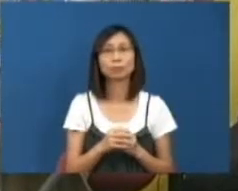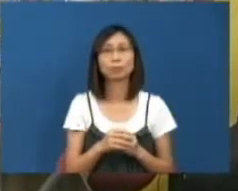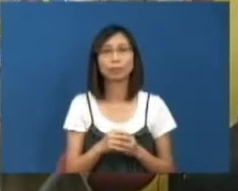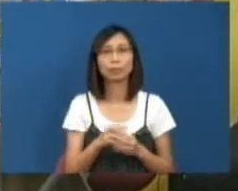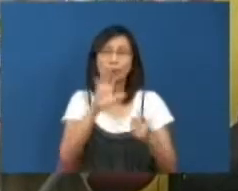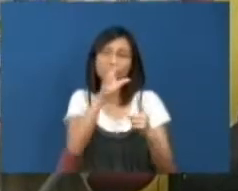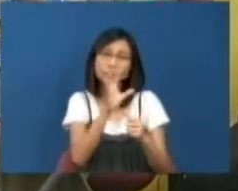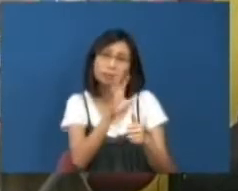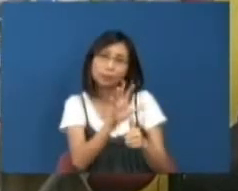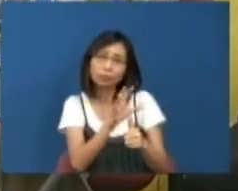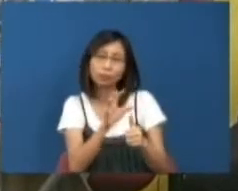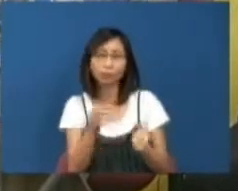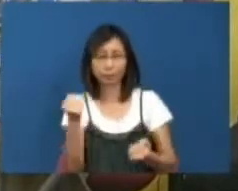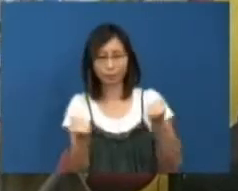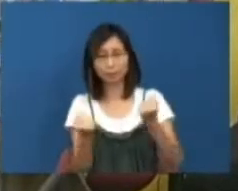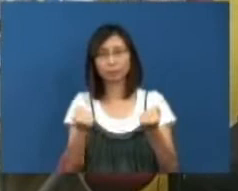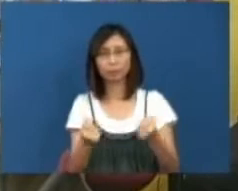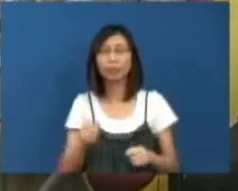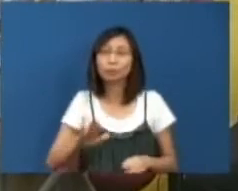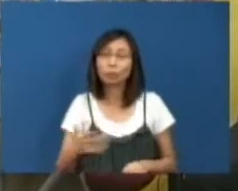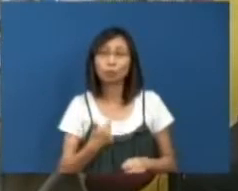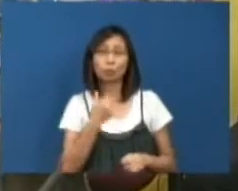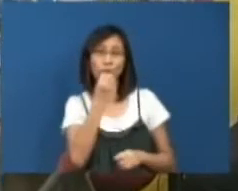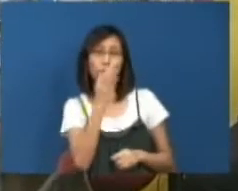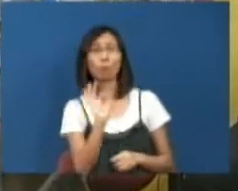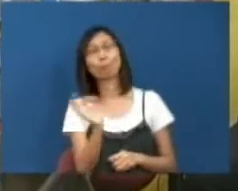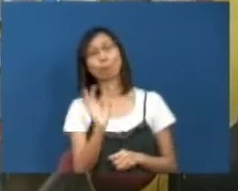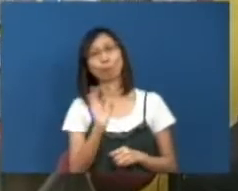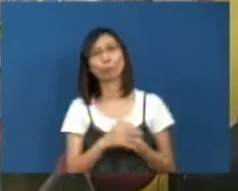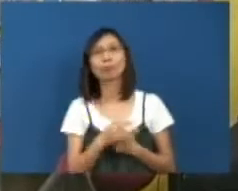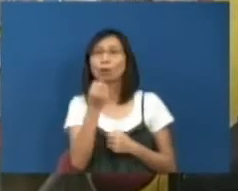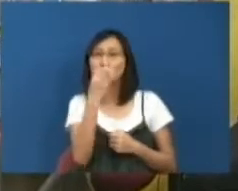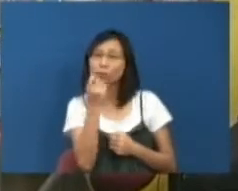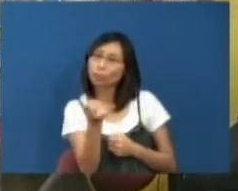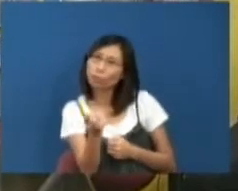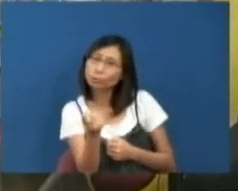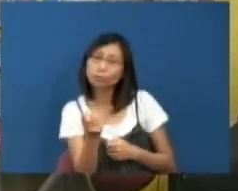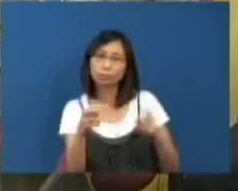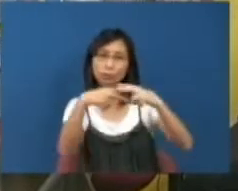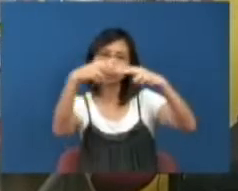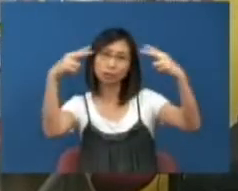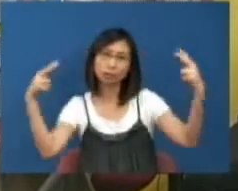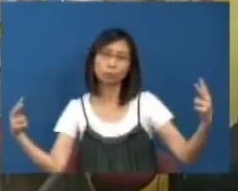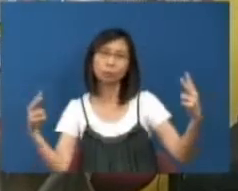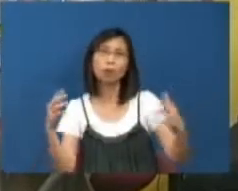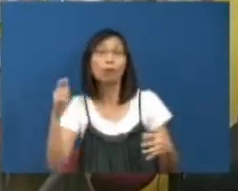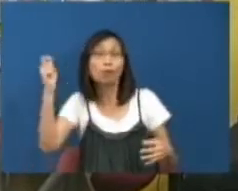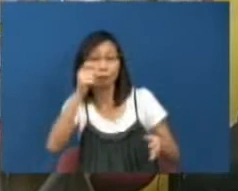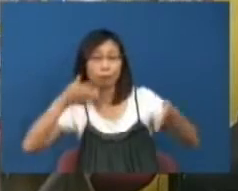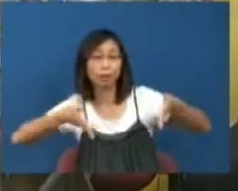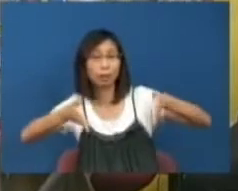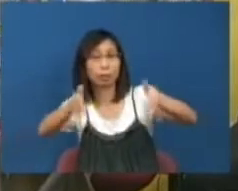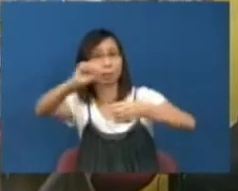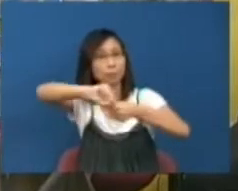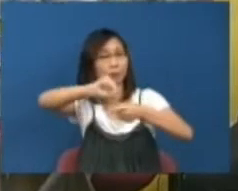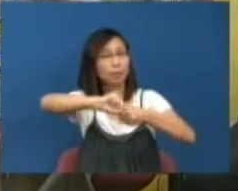者嚇。咁啊，我哋香港都冇喎，你留意一下，我哋其實香港好少喺大橋或者 highway 側邊咧加設廣告